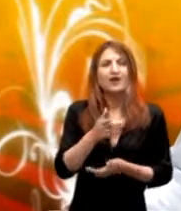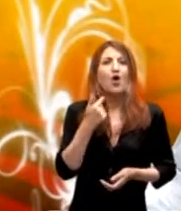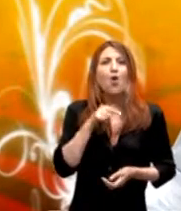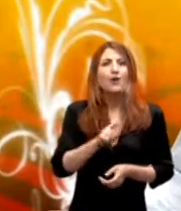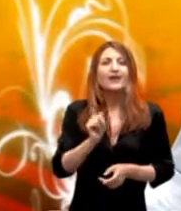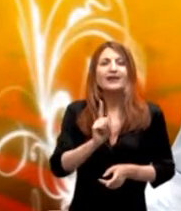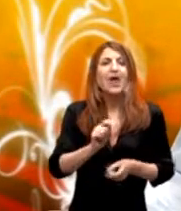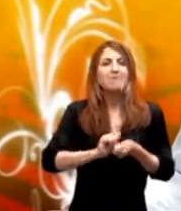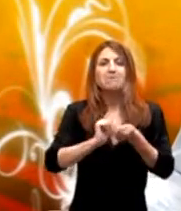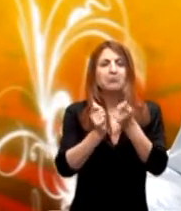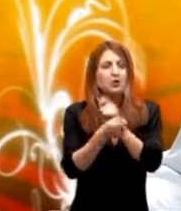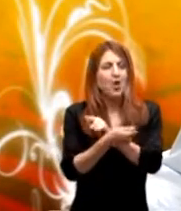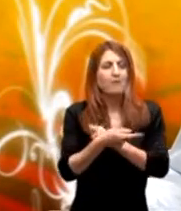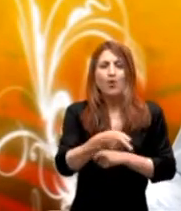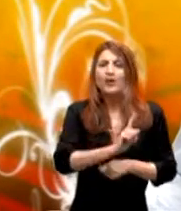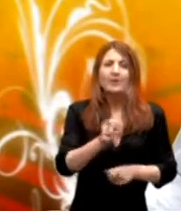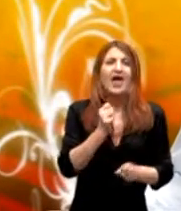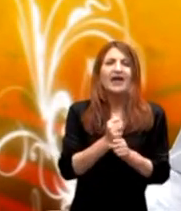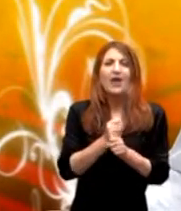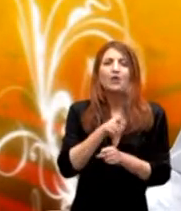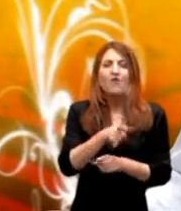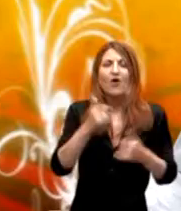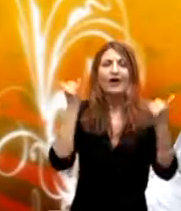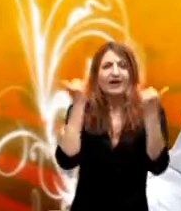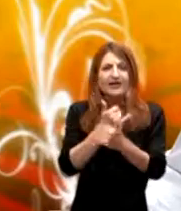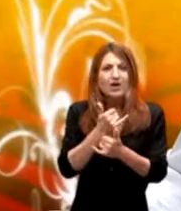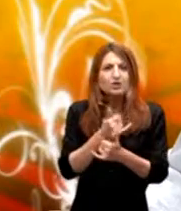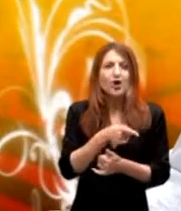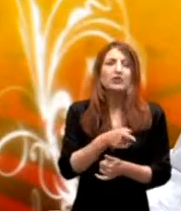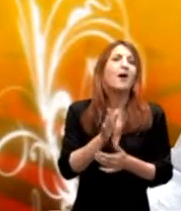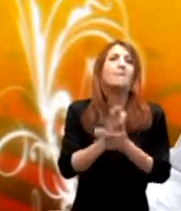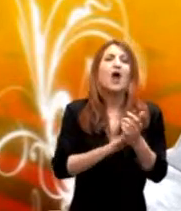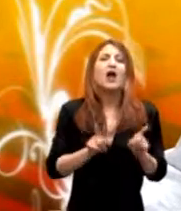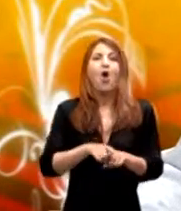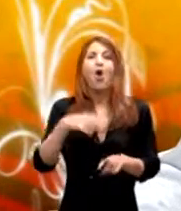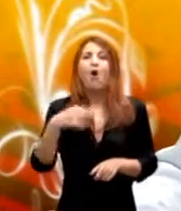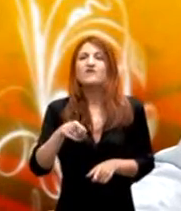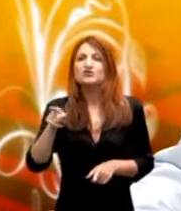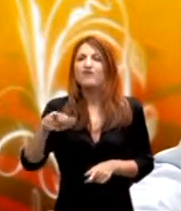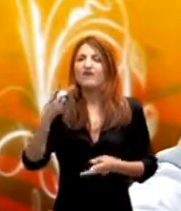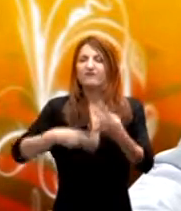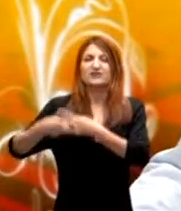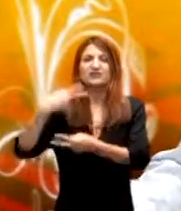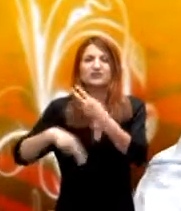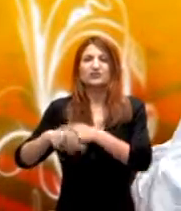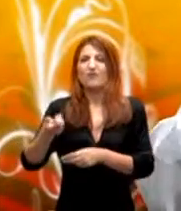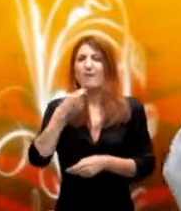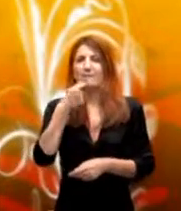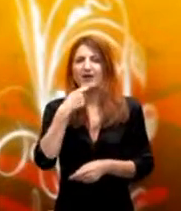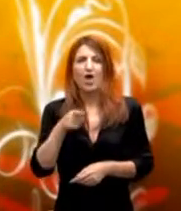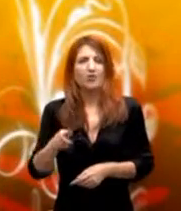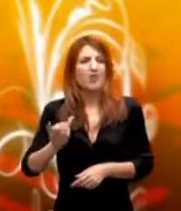ne promijeni i ne počne raditi tu grešku, da počinje uvisiti u industrijskoj prehrani koja je